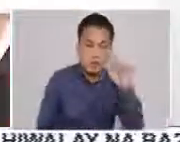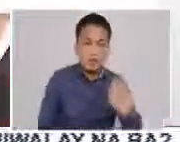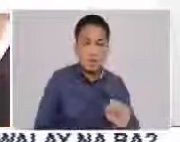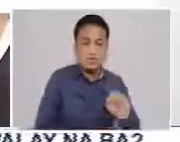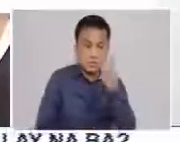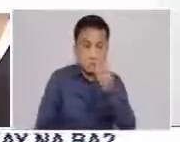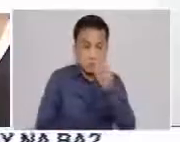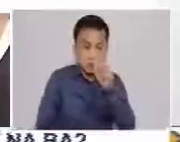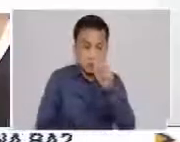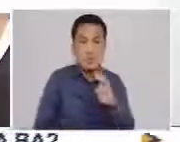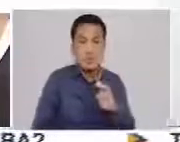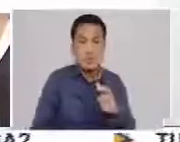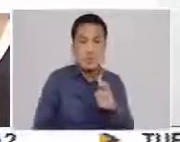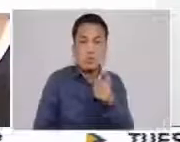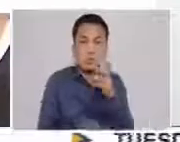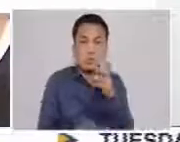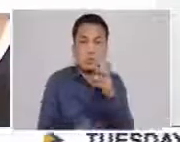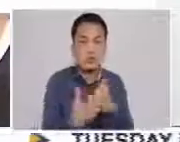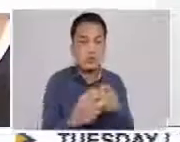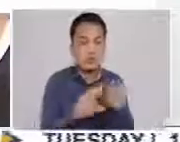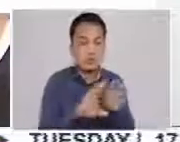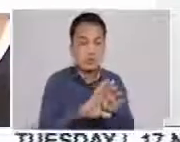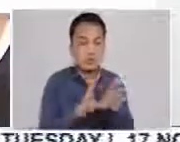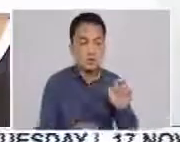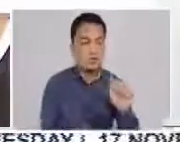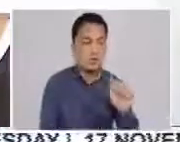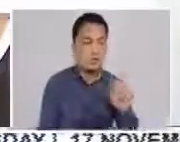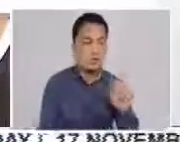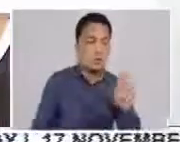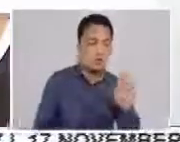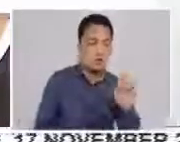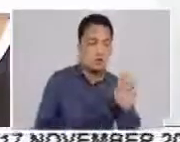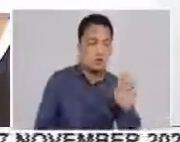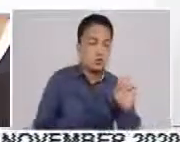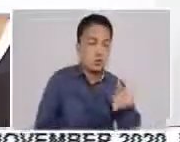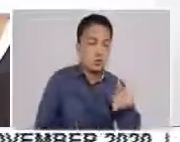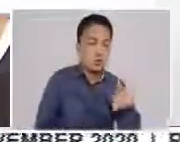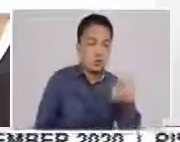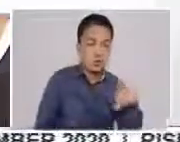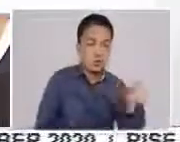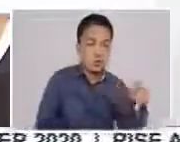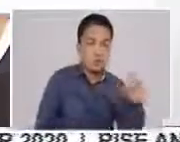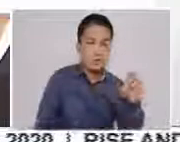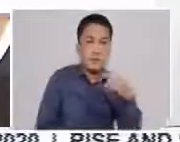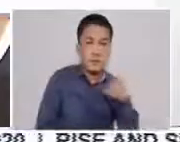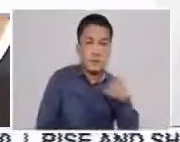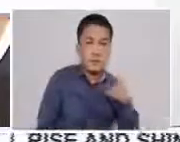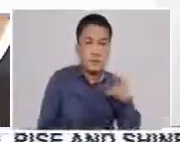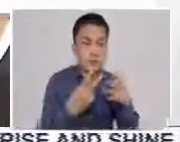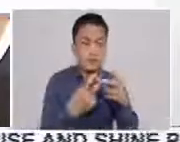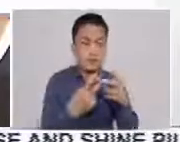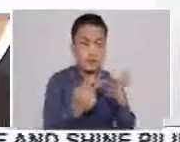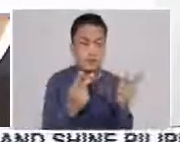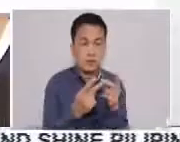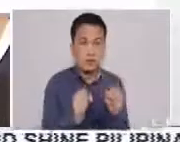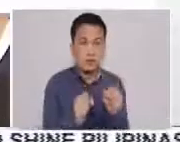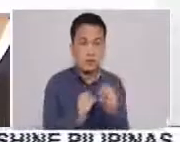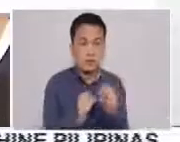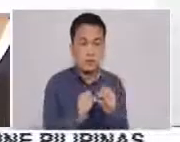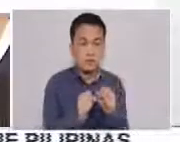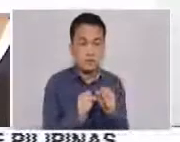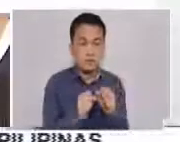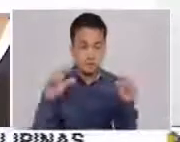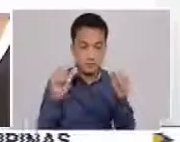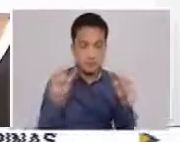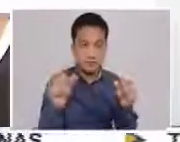po titigil yung paglalagay po ng RFID. Okay. Hindi po titigil yan. Maraming salamat, Engineer Abraham Sales, Executive Director